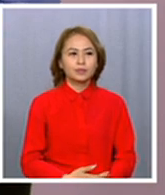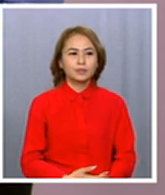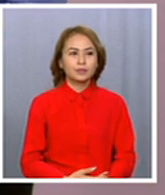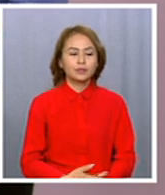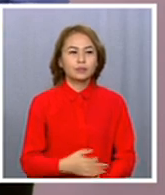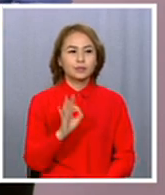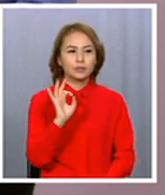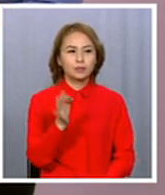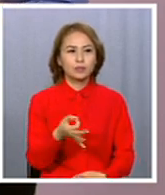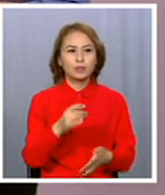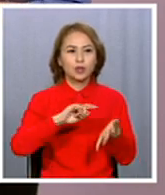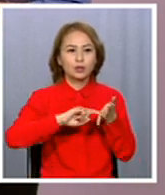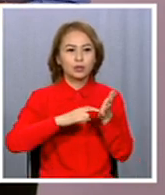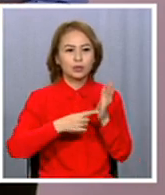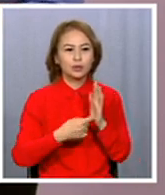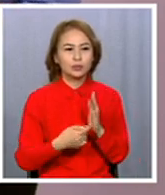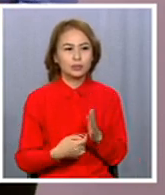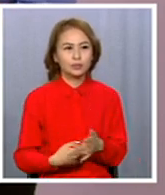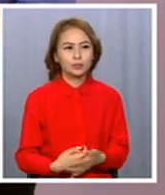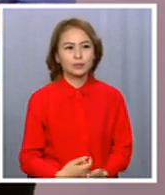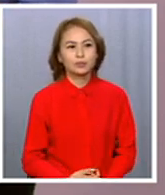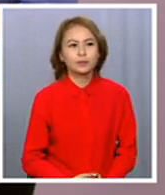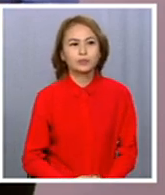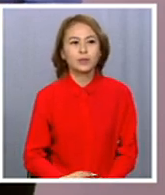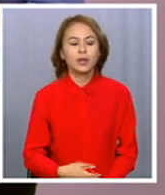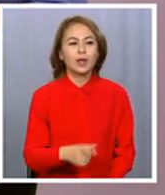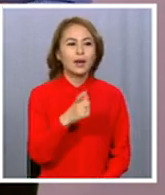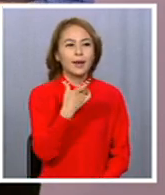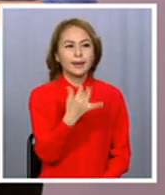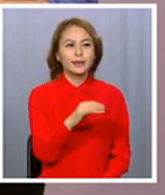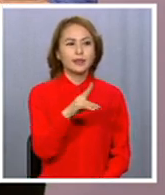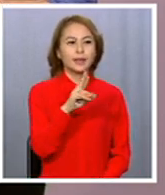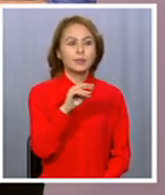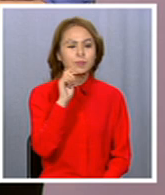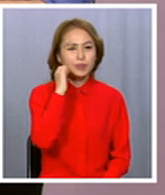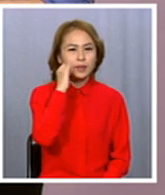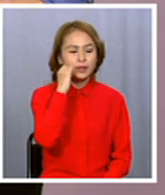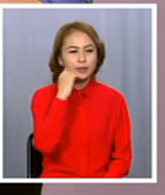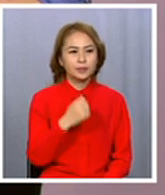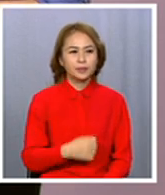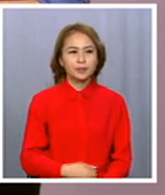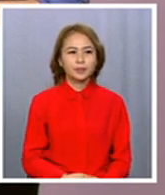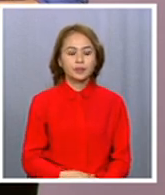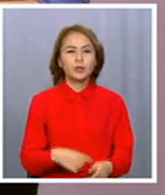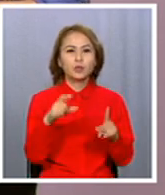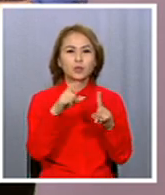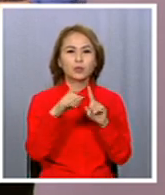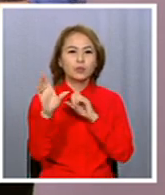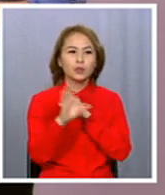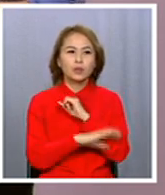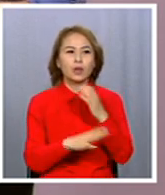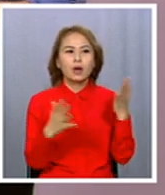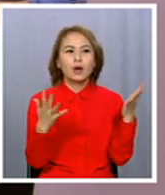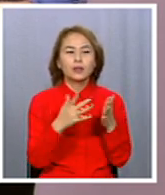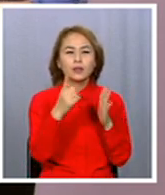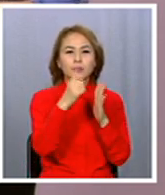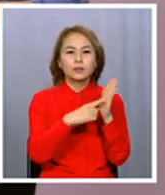Дұрыс, нүкте. Әй, кемпір ай. Сөйлемнің соңында қандай тыныс белгісі